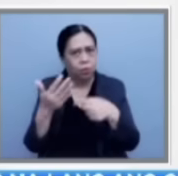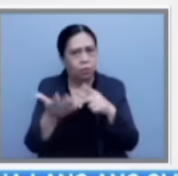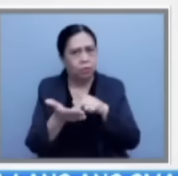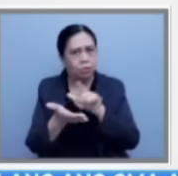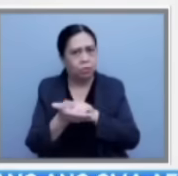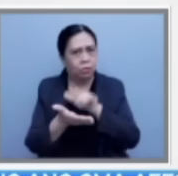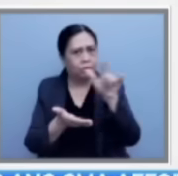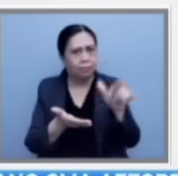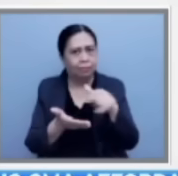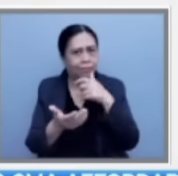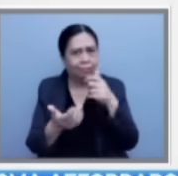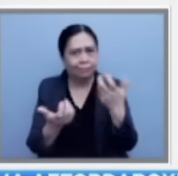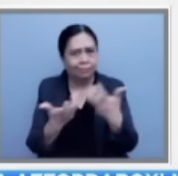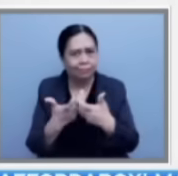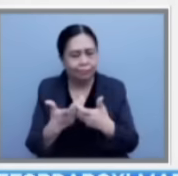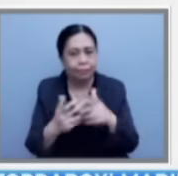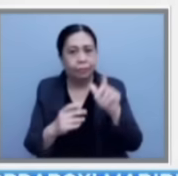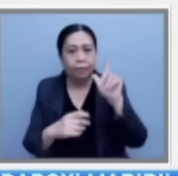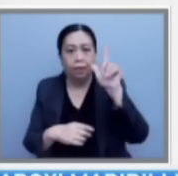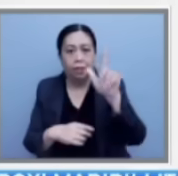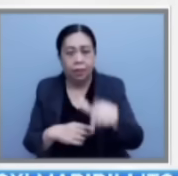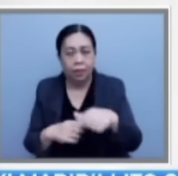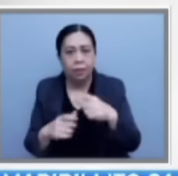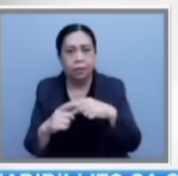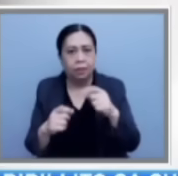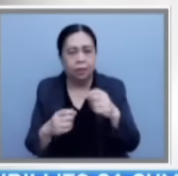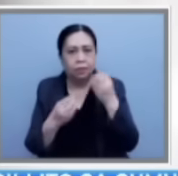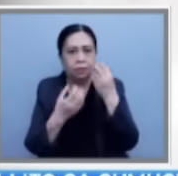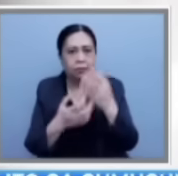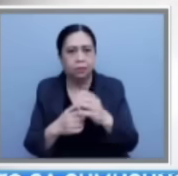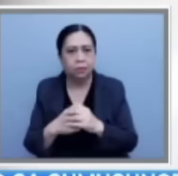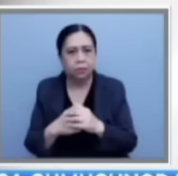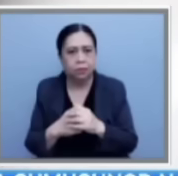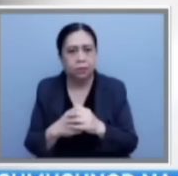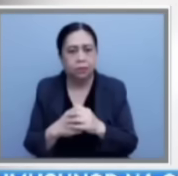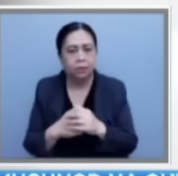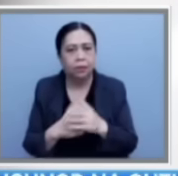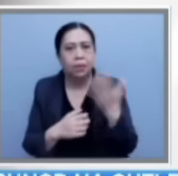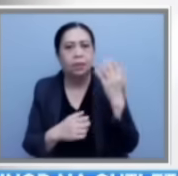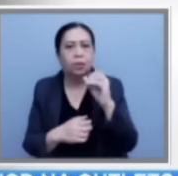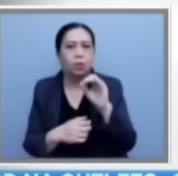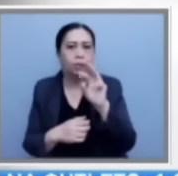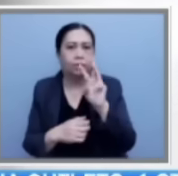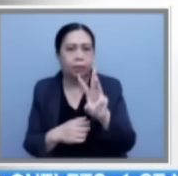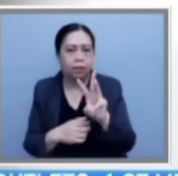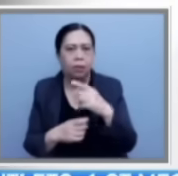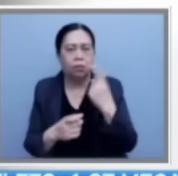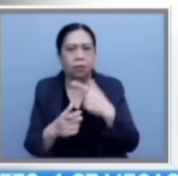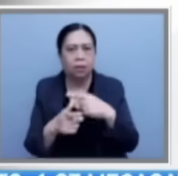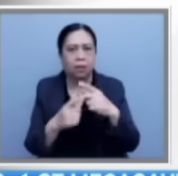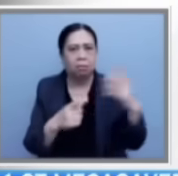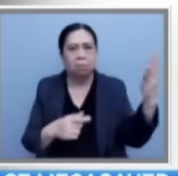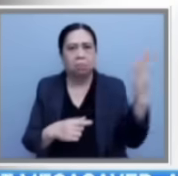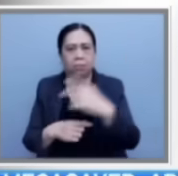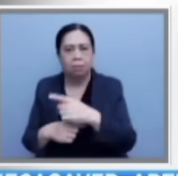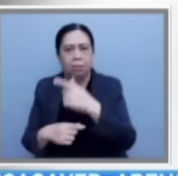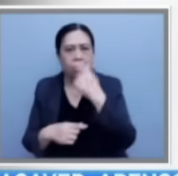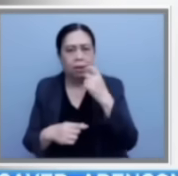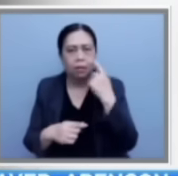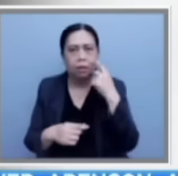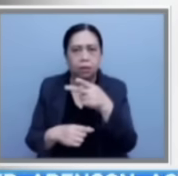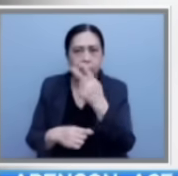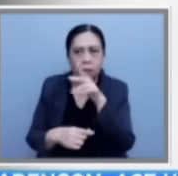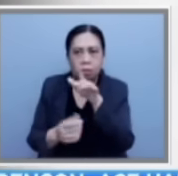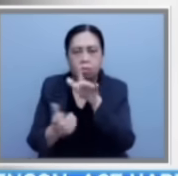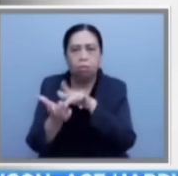stamps kalaunan umami ng babae na dati siyang OFW at na-deport nakita raw niya sa isang tiktok video ang